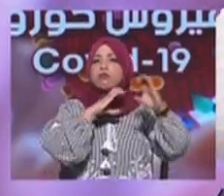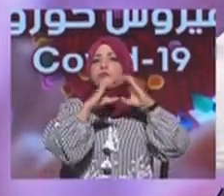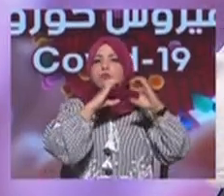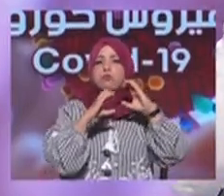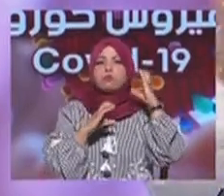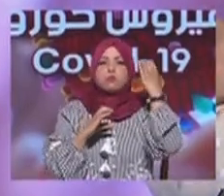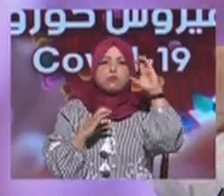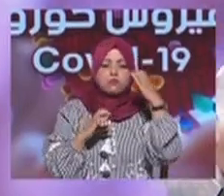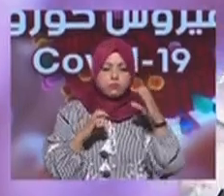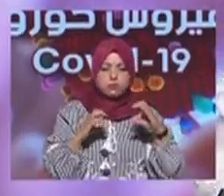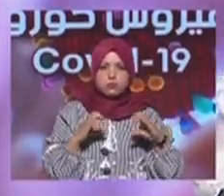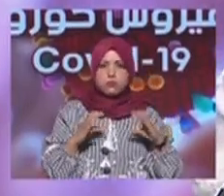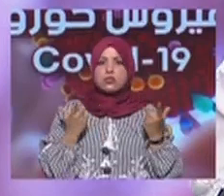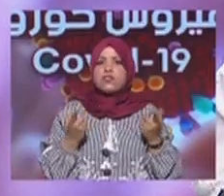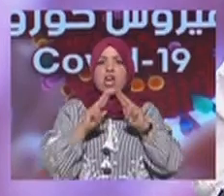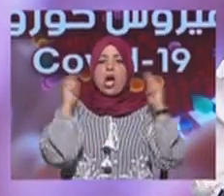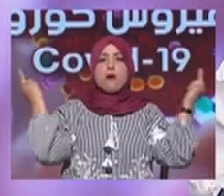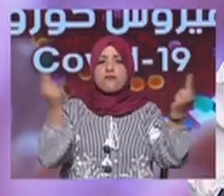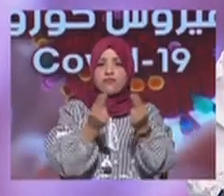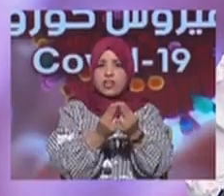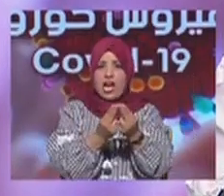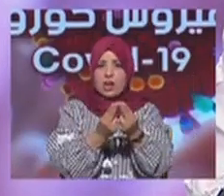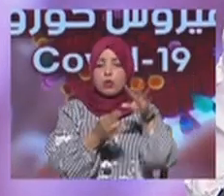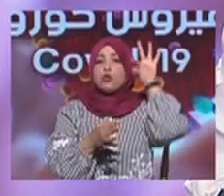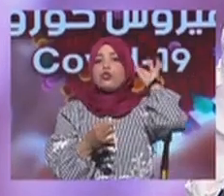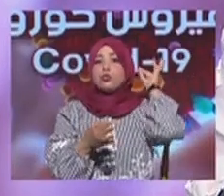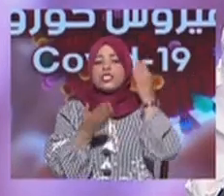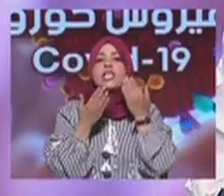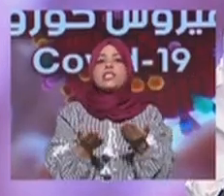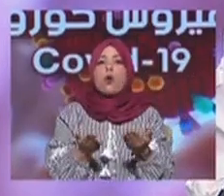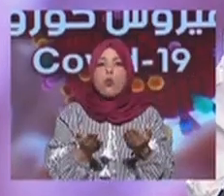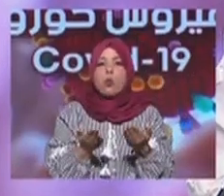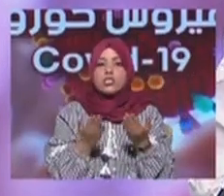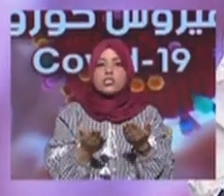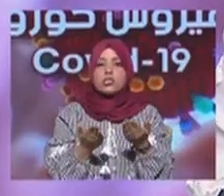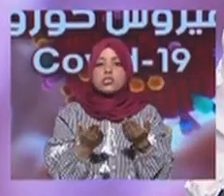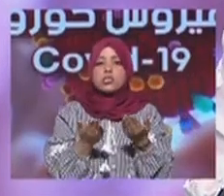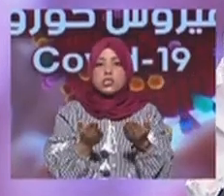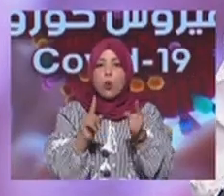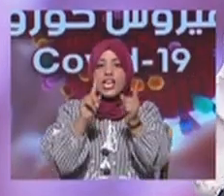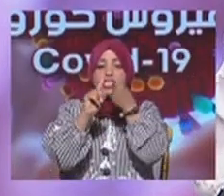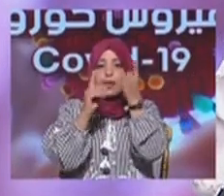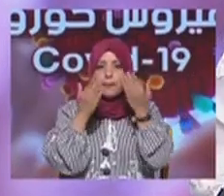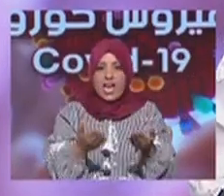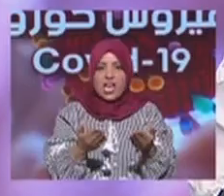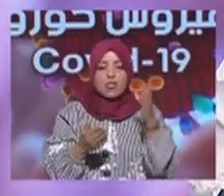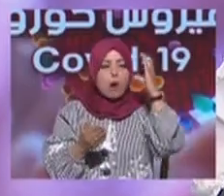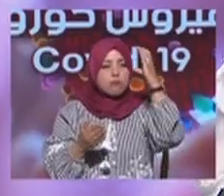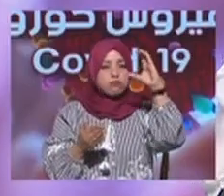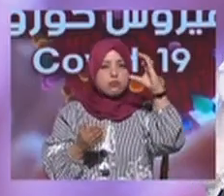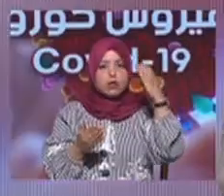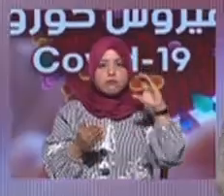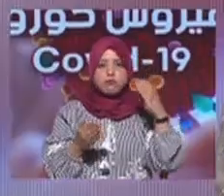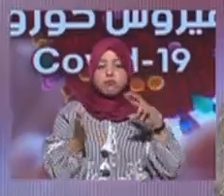تمشي السابلاتي هيك الكوبيد. هل احنا معنيين باللومينيتي دو جروب هل في